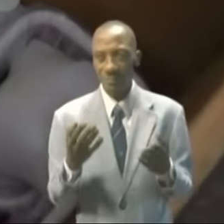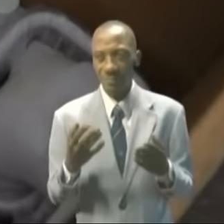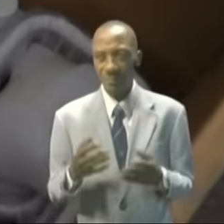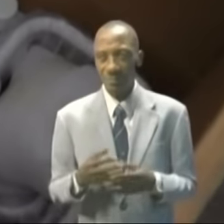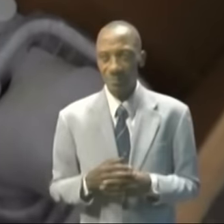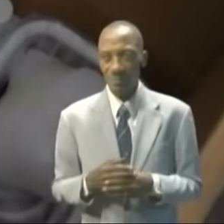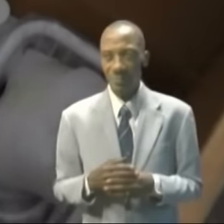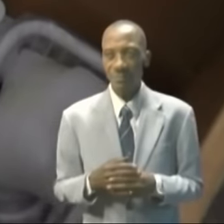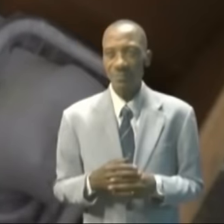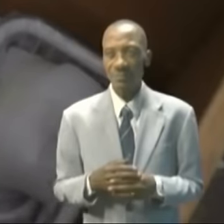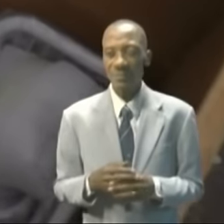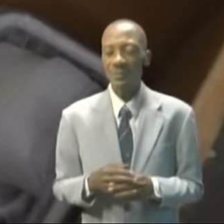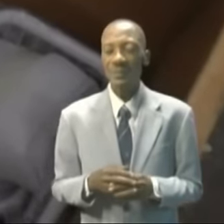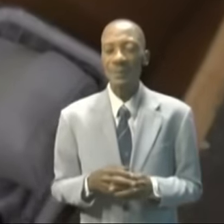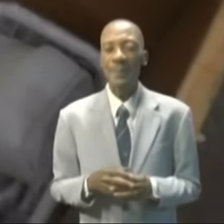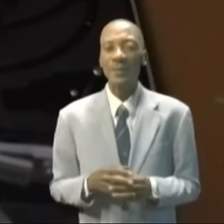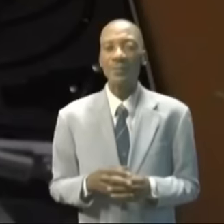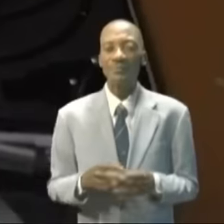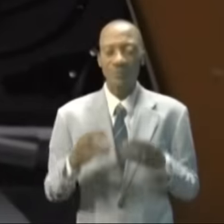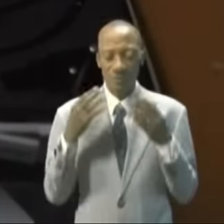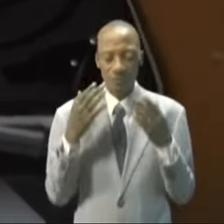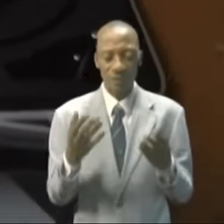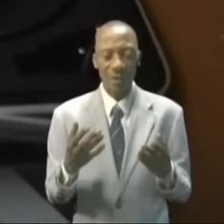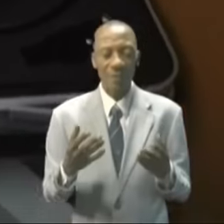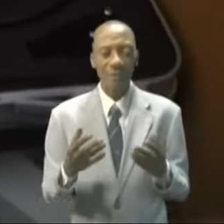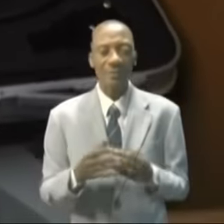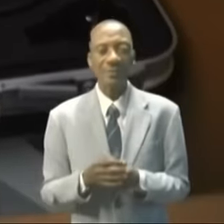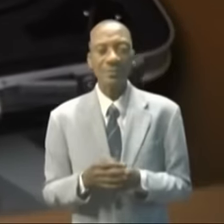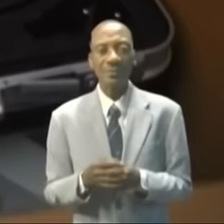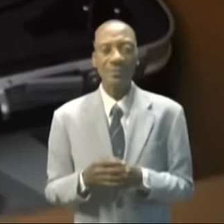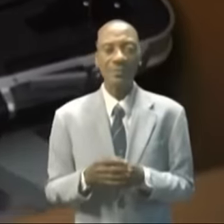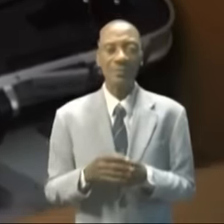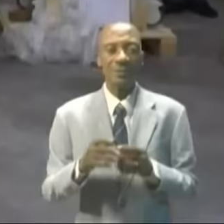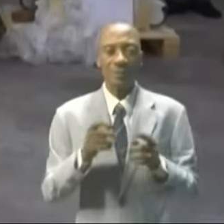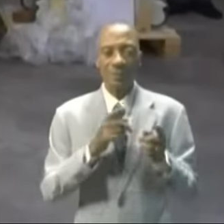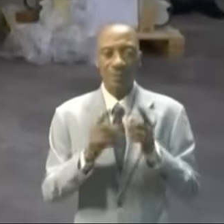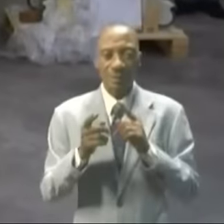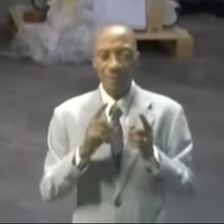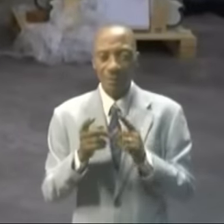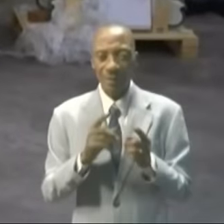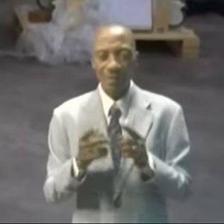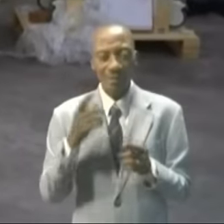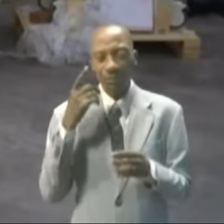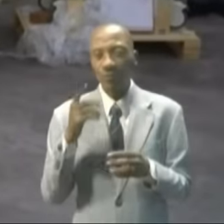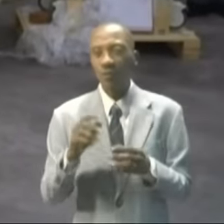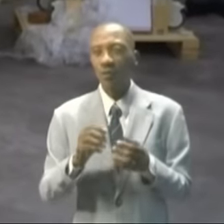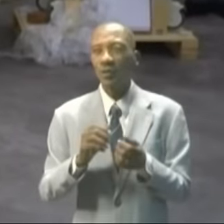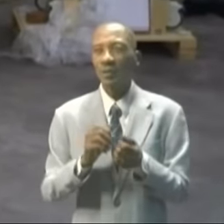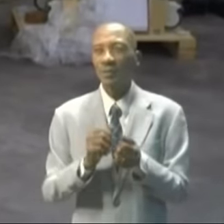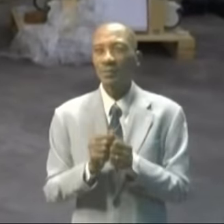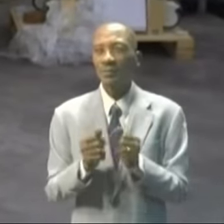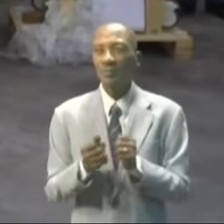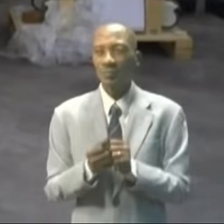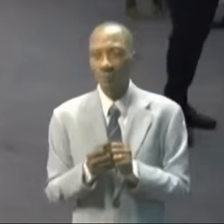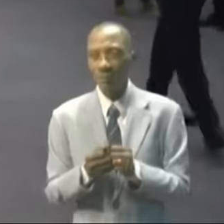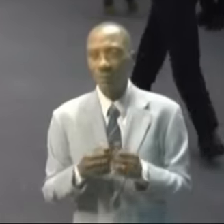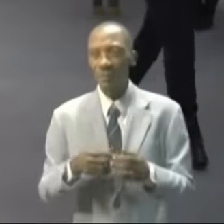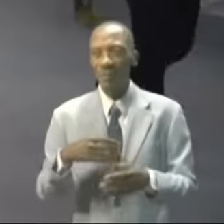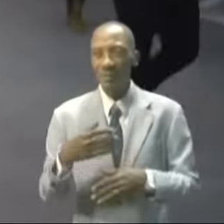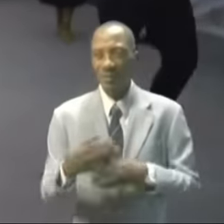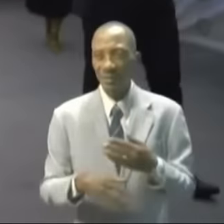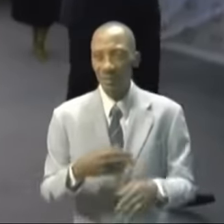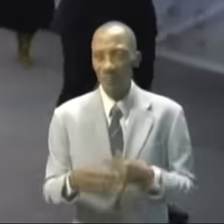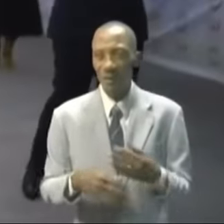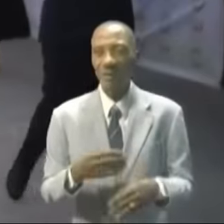Des instruments rares dans les hôpitaux du pays, alors que leur besoin est en constante croissance. La Fondation Denise